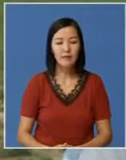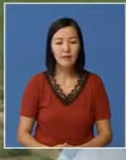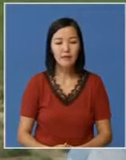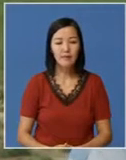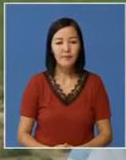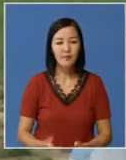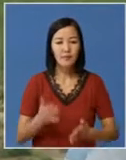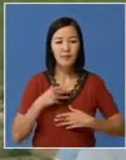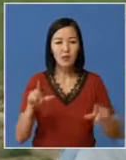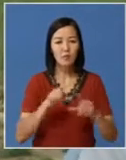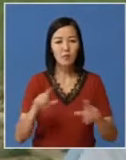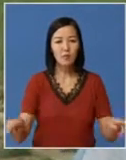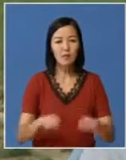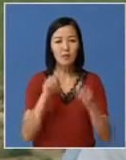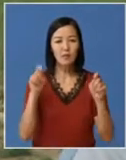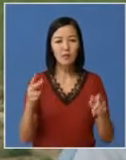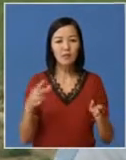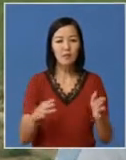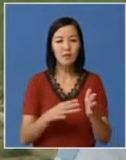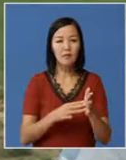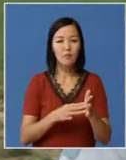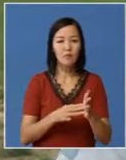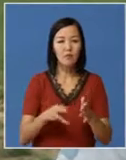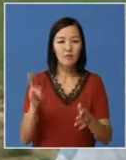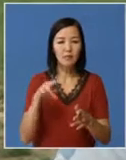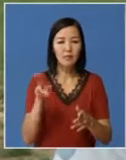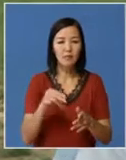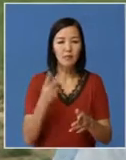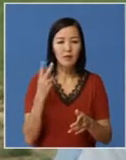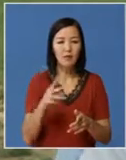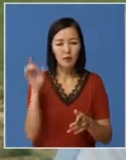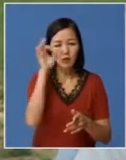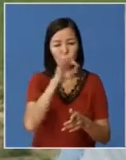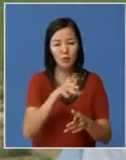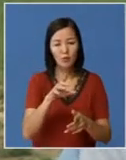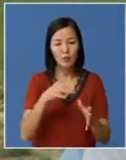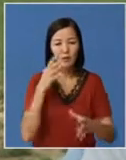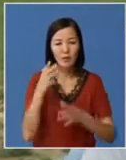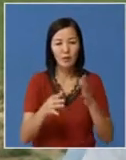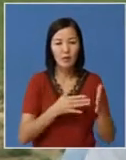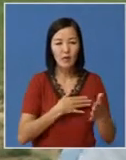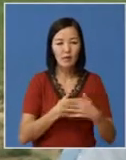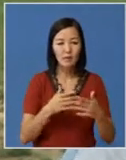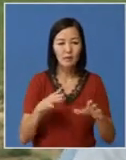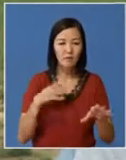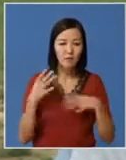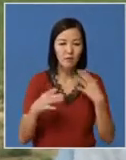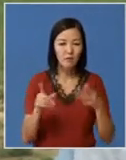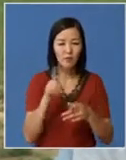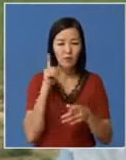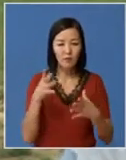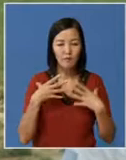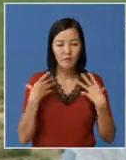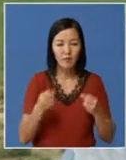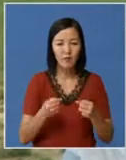Наш комплекс был открыт 27 декабря. С тех пор вышли два чемпиона мира. Мы активно готовим нашу молодежь не только